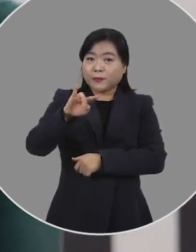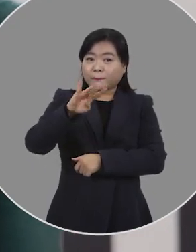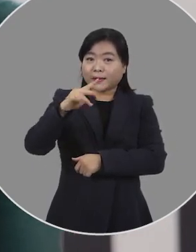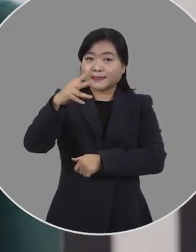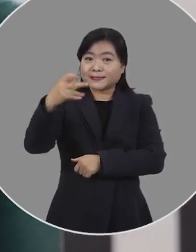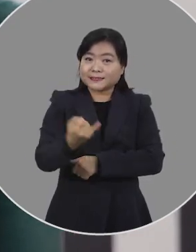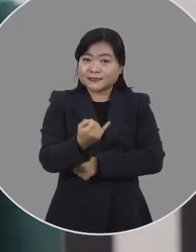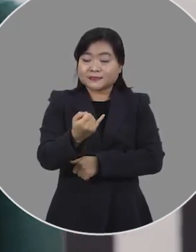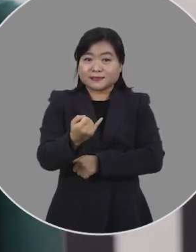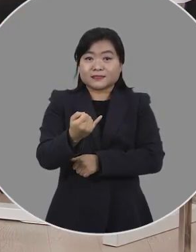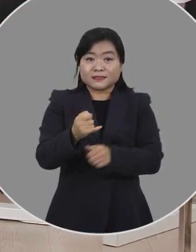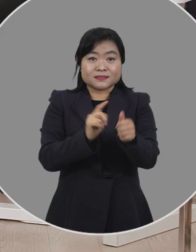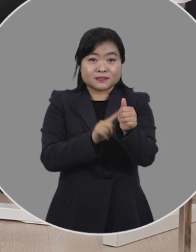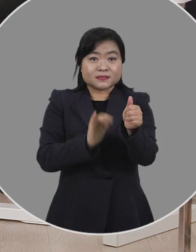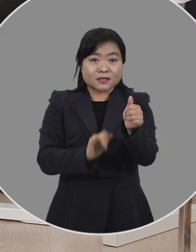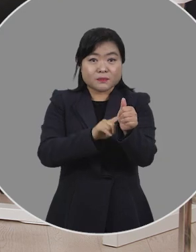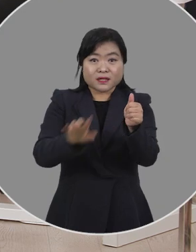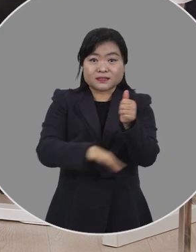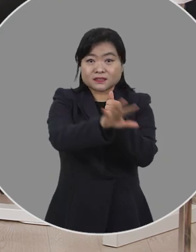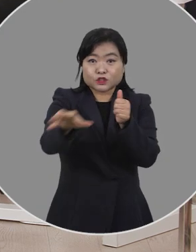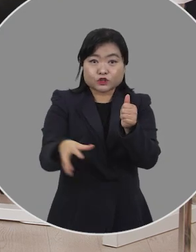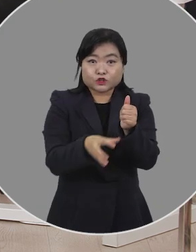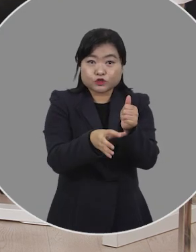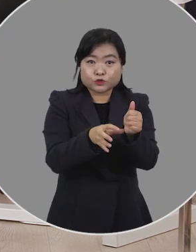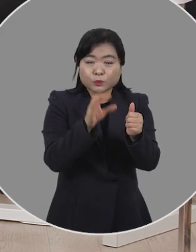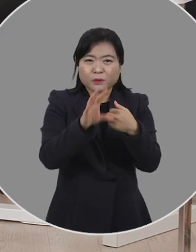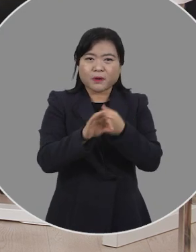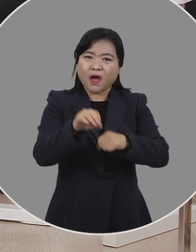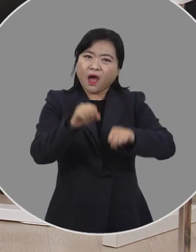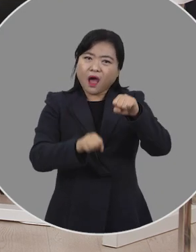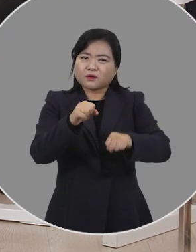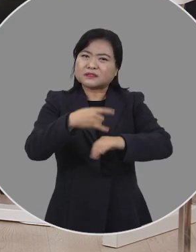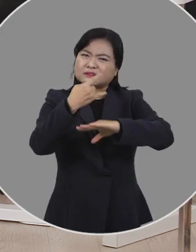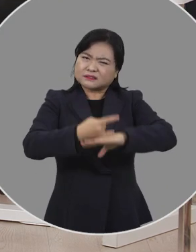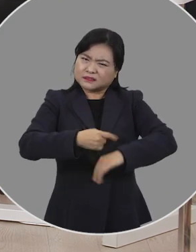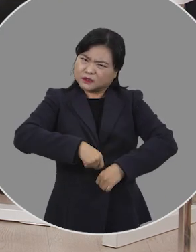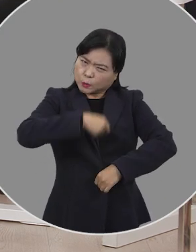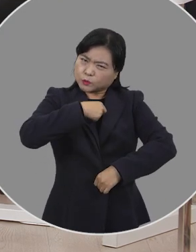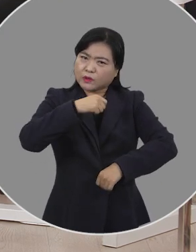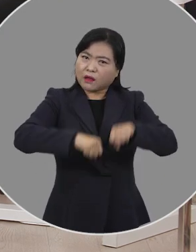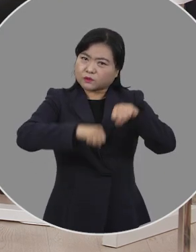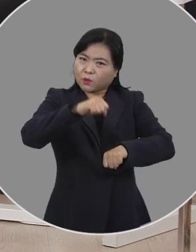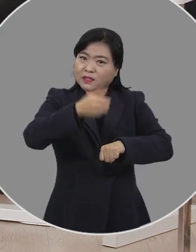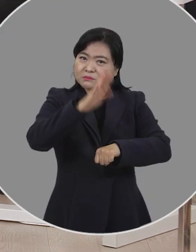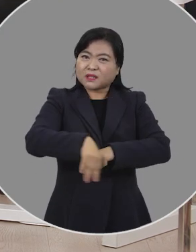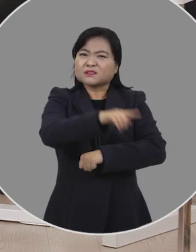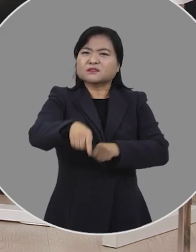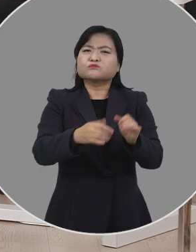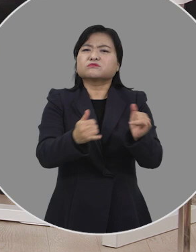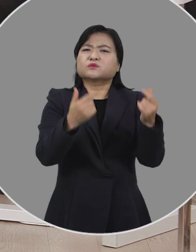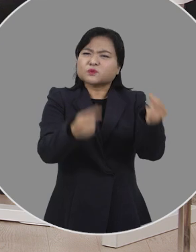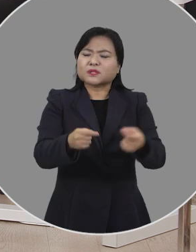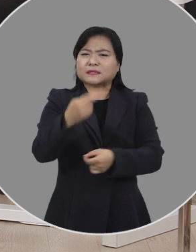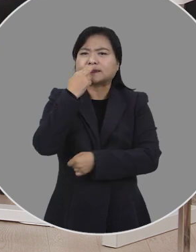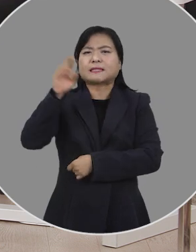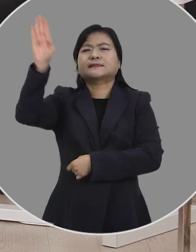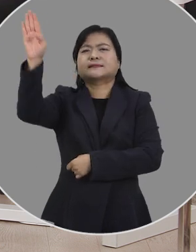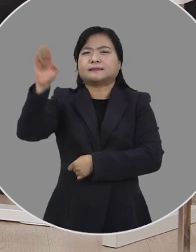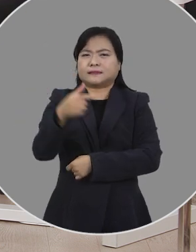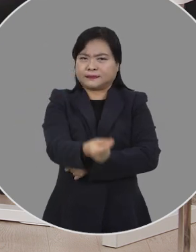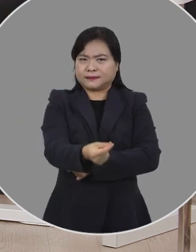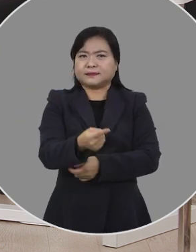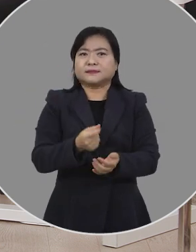그룹의 경우에도 그 행위 자체는 의로울 수 있지만 사실 그분들은 나치였거든요. 그리고